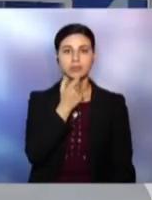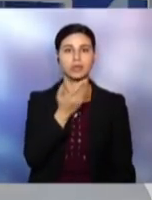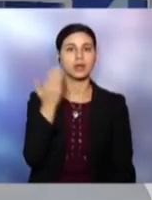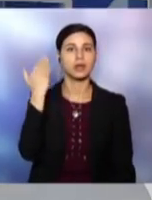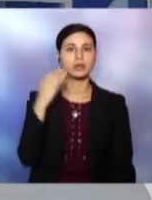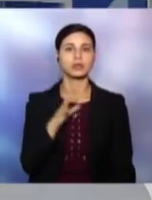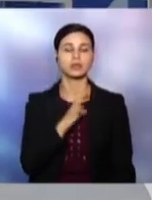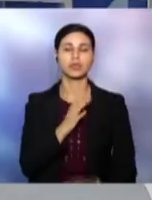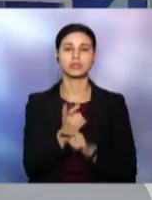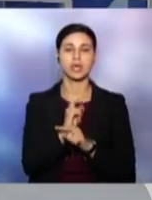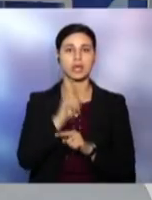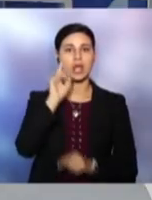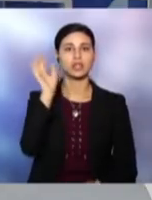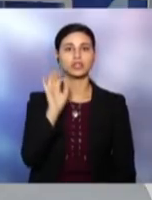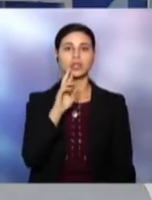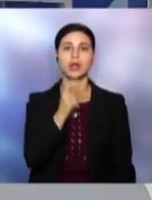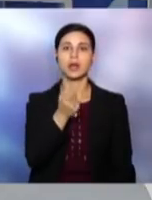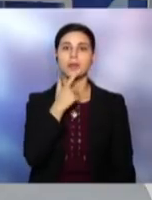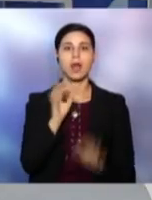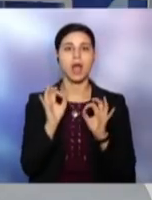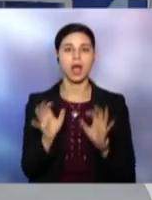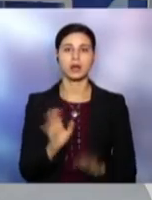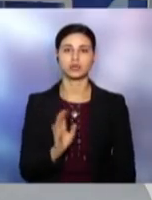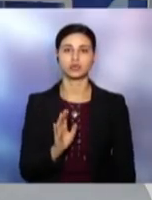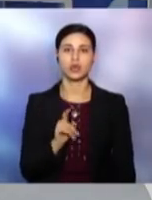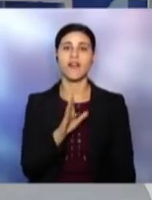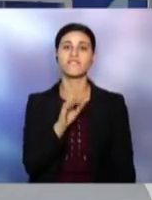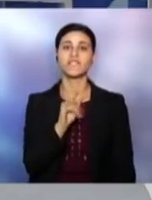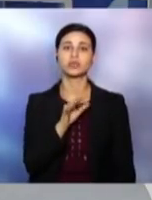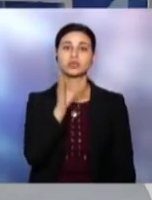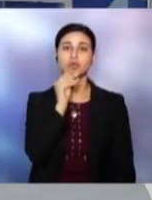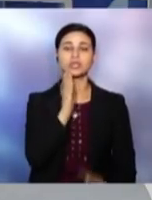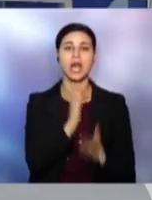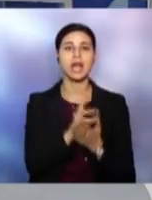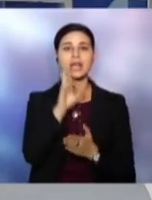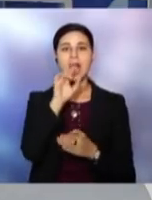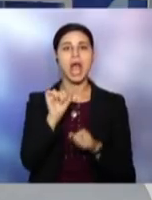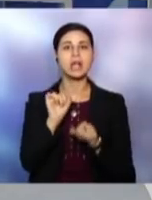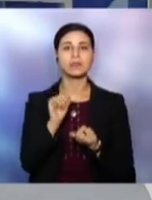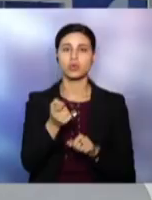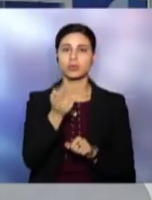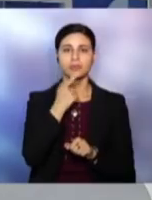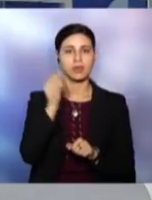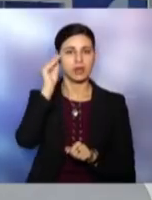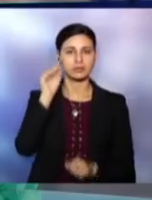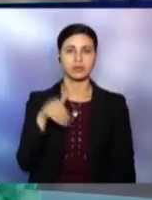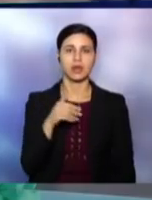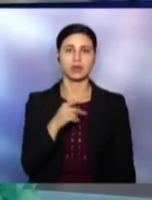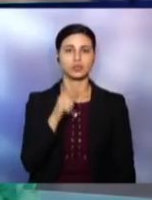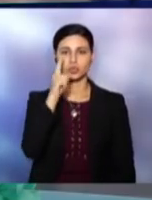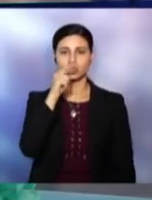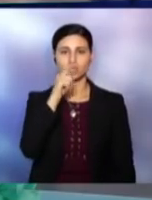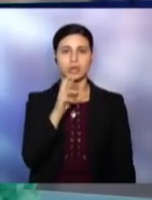ანტიბიოტიკებს, იმდენად ხშირად ვიყენებდით არასწორად ვირუსული ინფექციის დროს, როდესაც ბაქტერიული ინფექცია არ